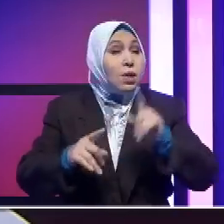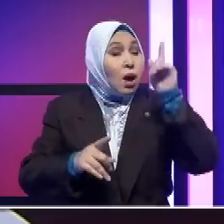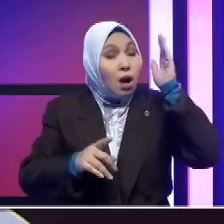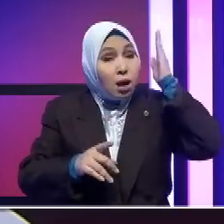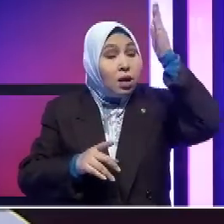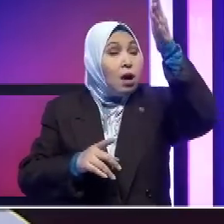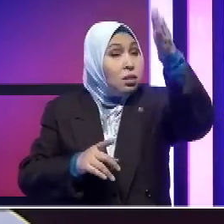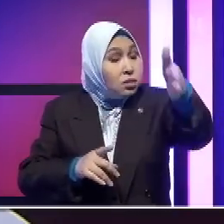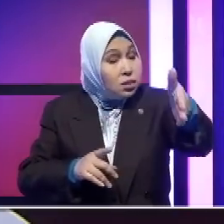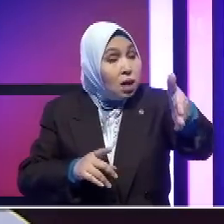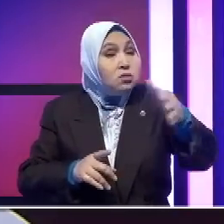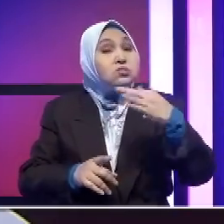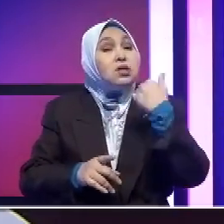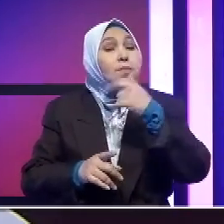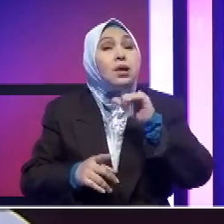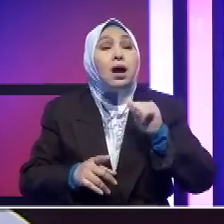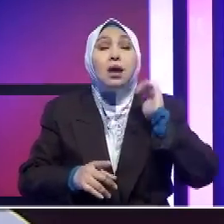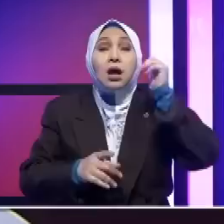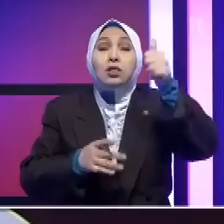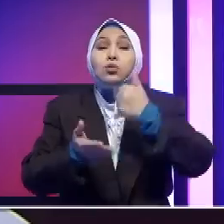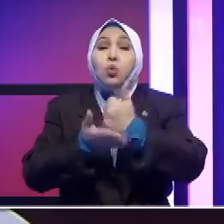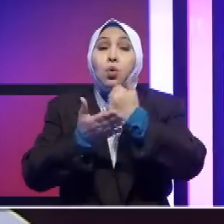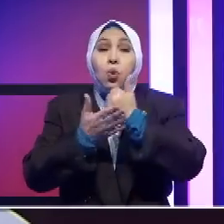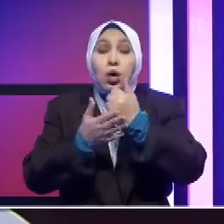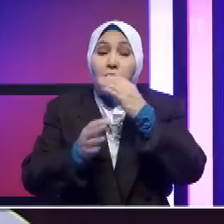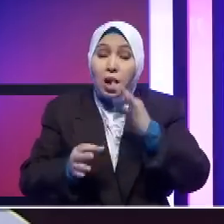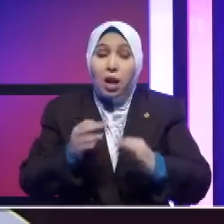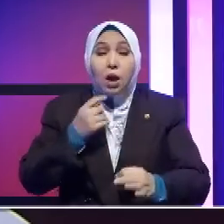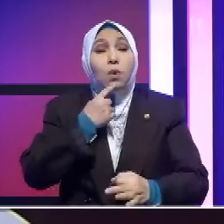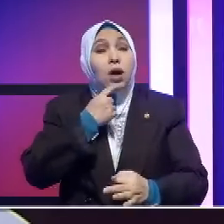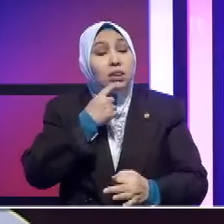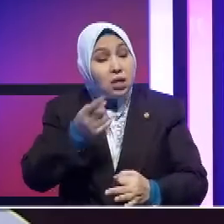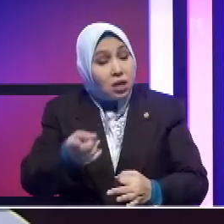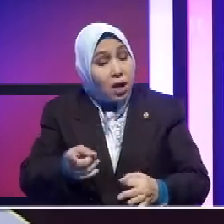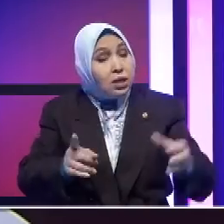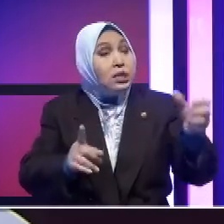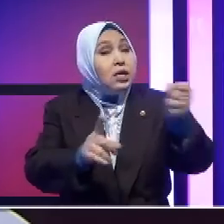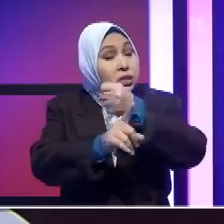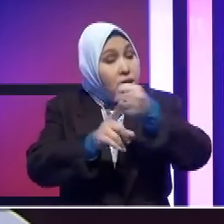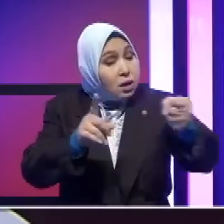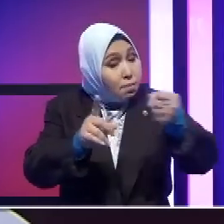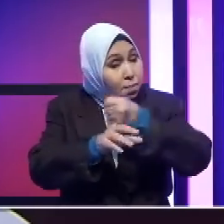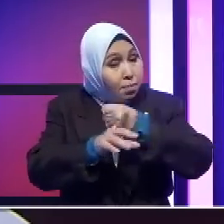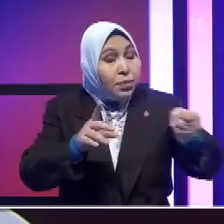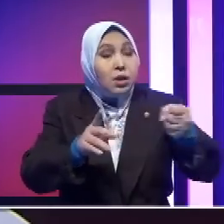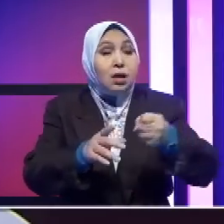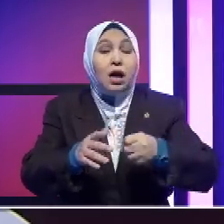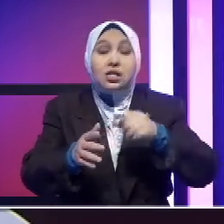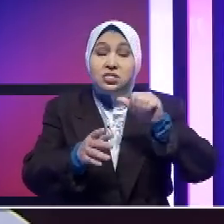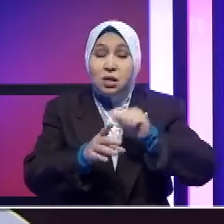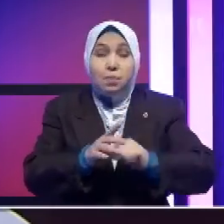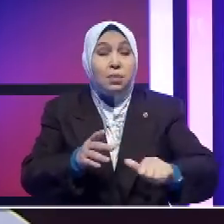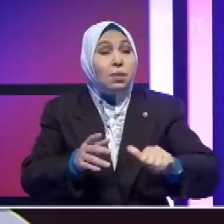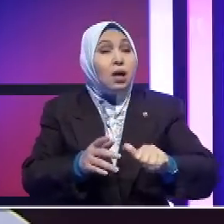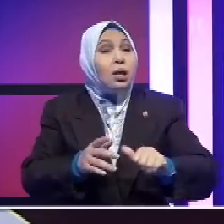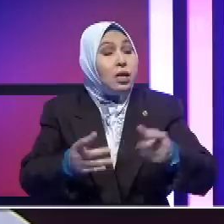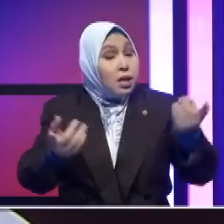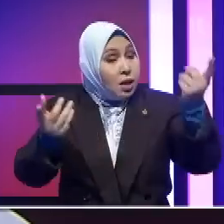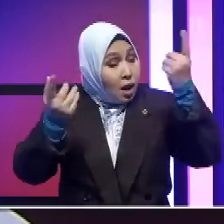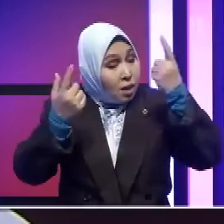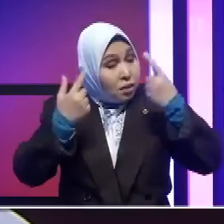nanti, ya, siapa yang akan tolong kalau katakan famay yang suruna min ba'sillahi in ja'ana, jika